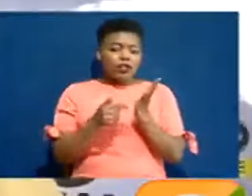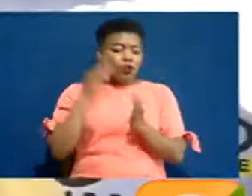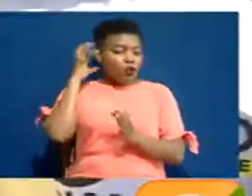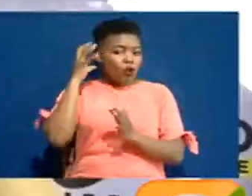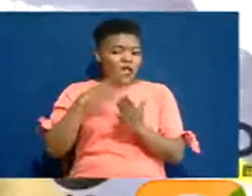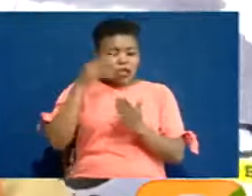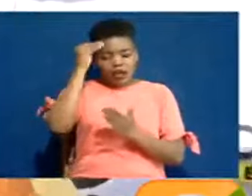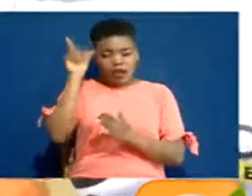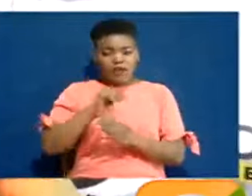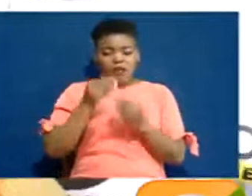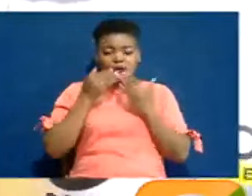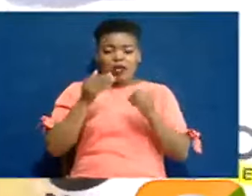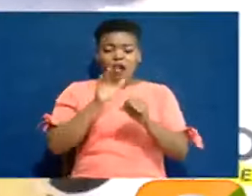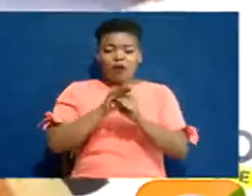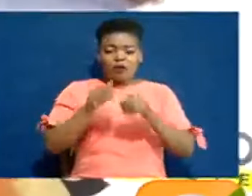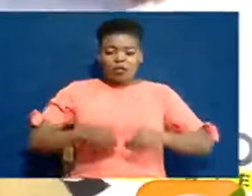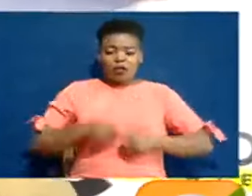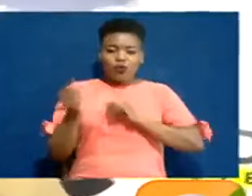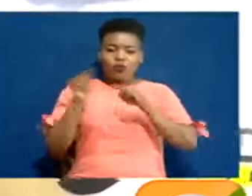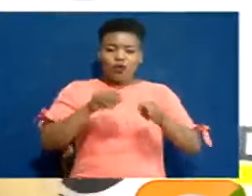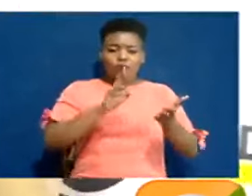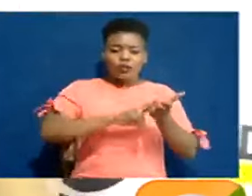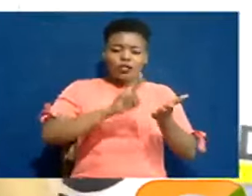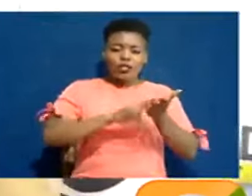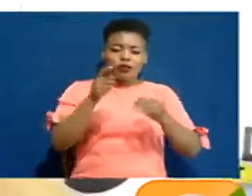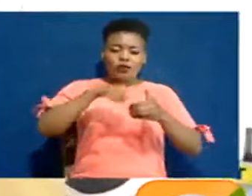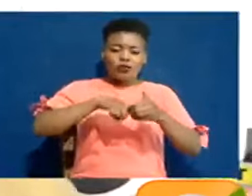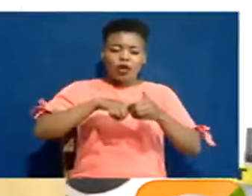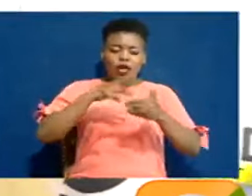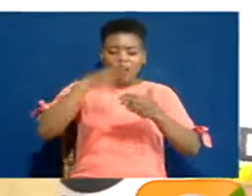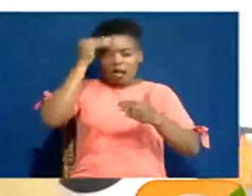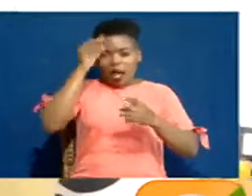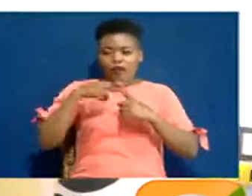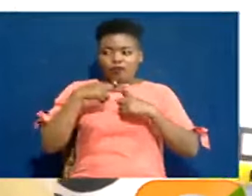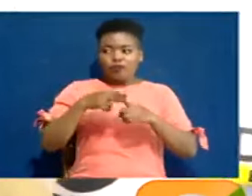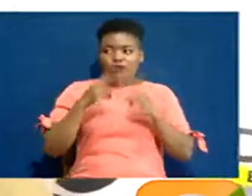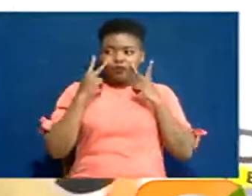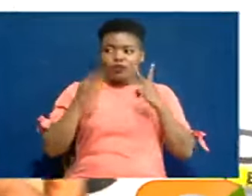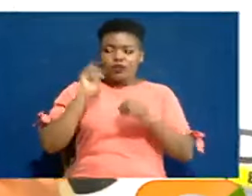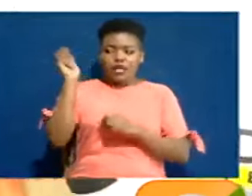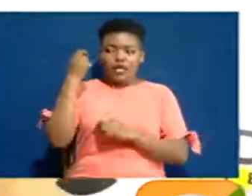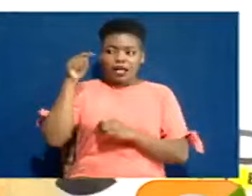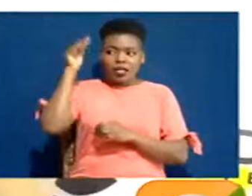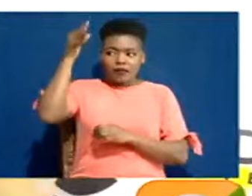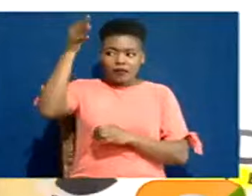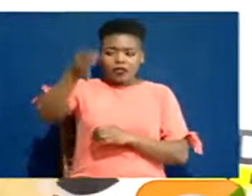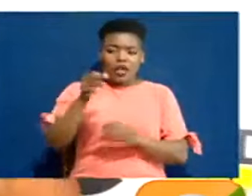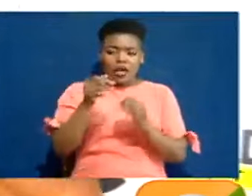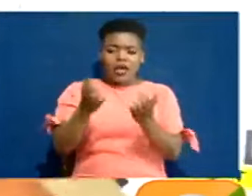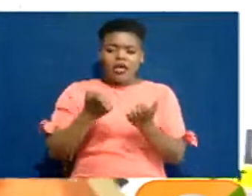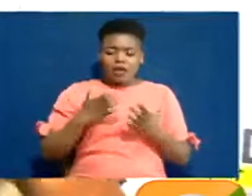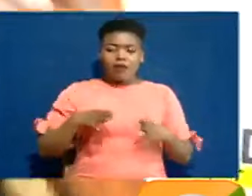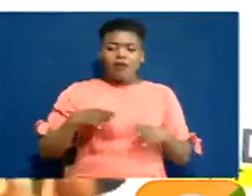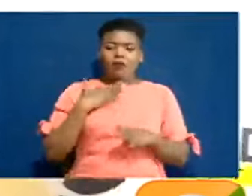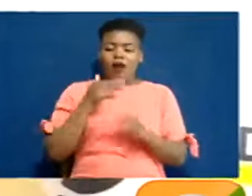siku ya leo kuingia katika zile taasisi za kiufundi, kwa sababu vile tunaangalia Kenya mahali inaelekea inahitaji watu ambao wako